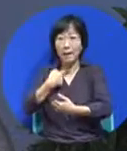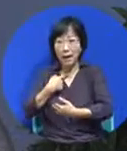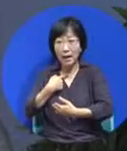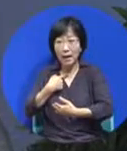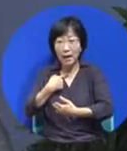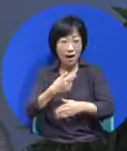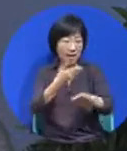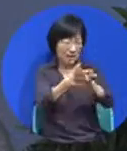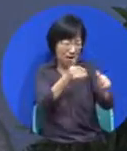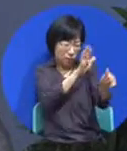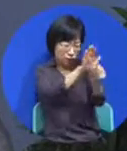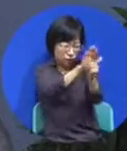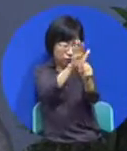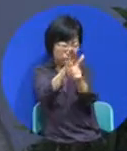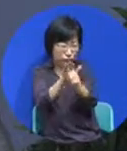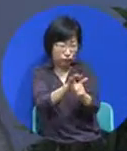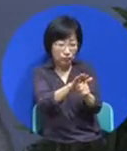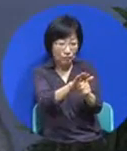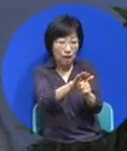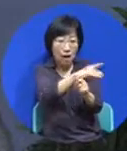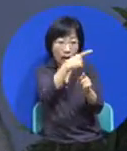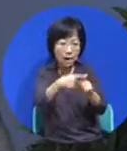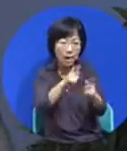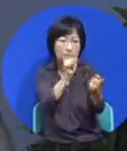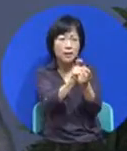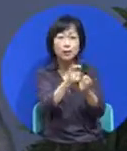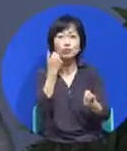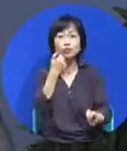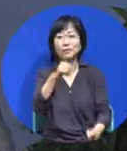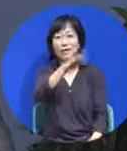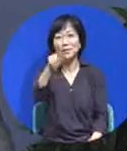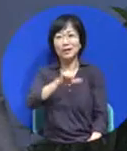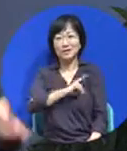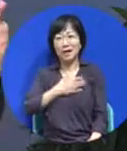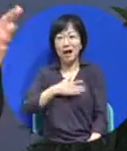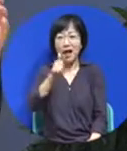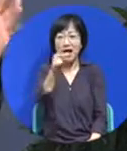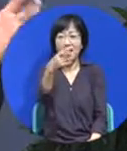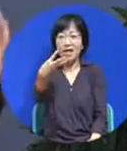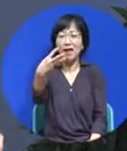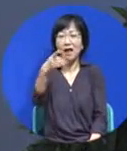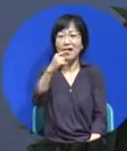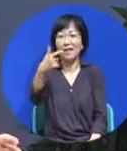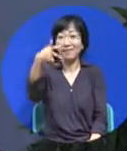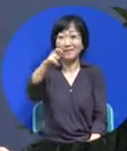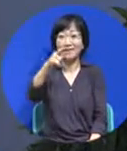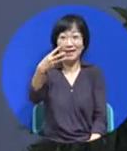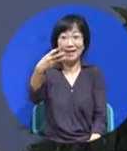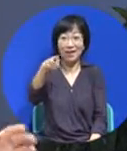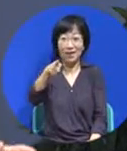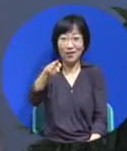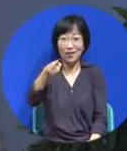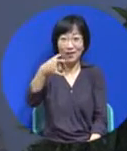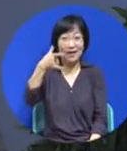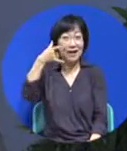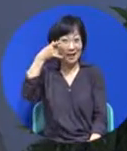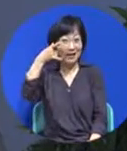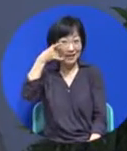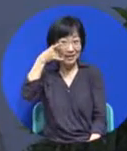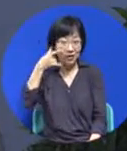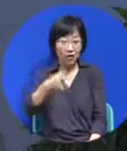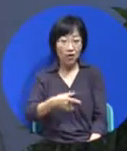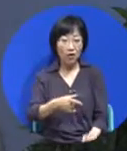아시다시피 헬렌 켈러입니다. And as you know, one of the people she helped was Helen Keller. 헬렌 켈러를 만들어낸 사람이 앤 슬리버이라는 선생이요.